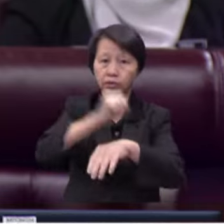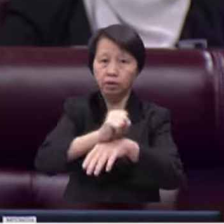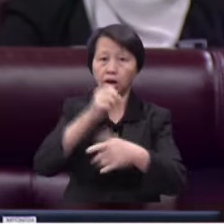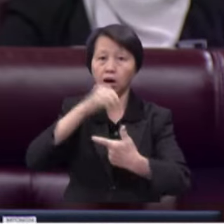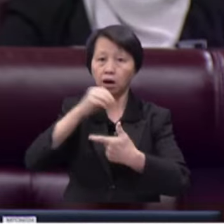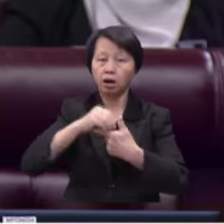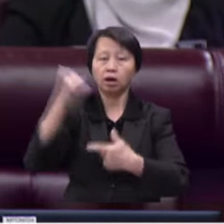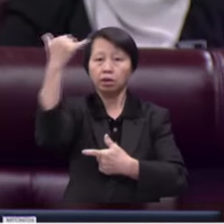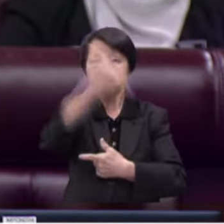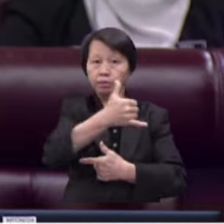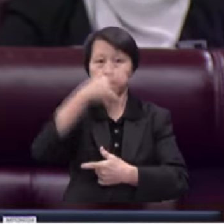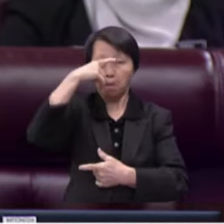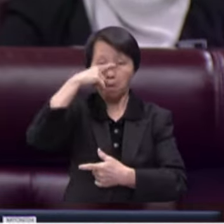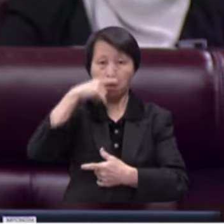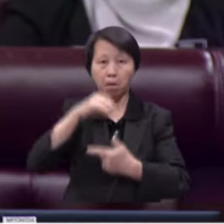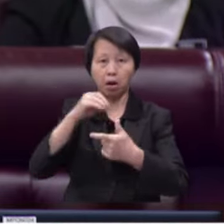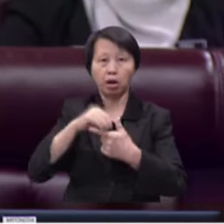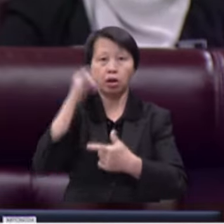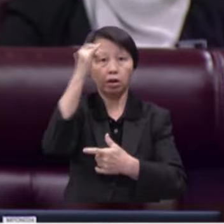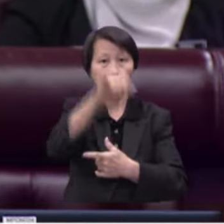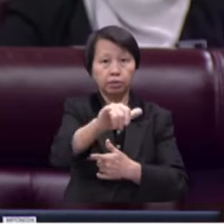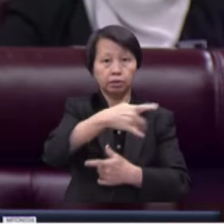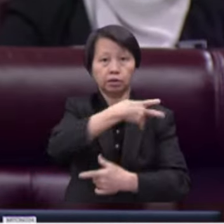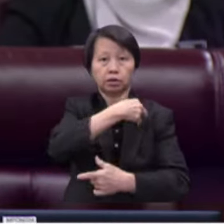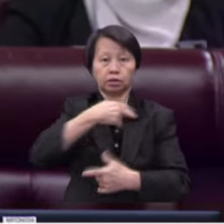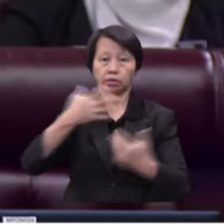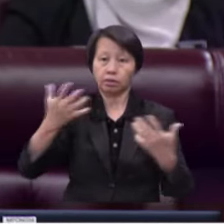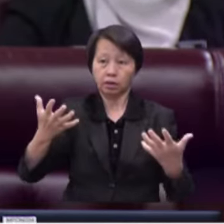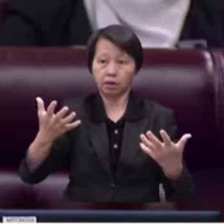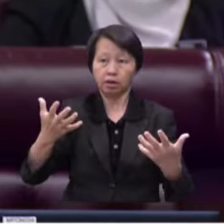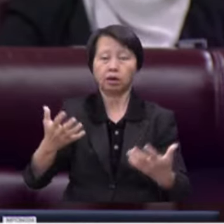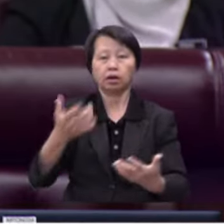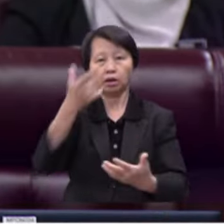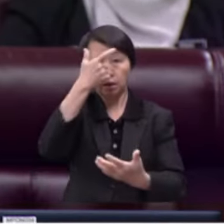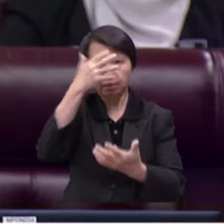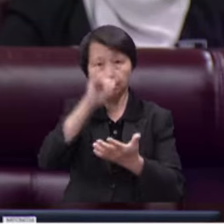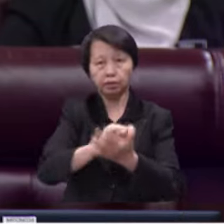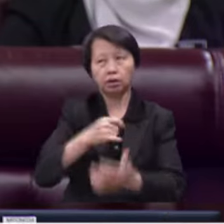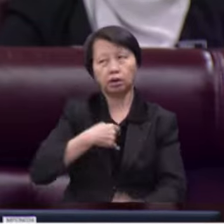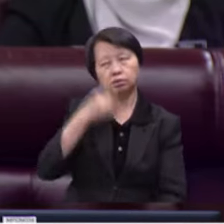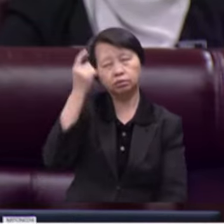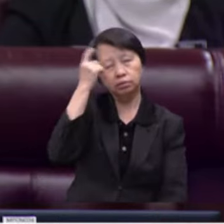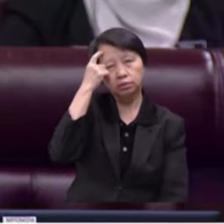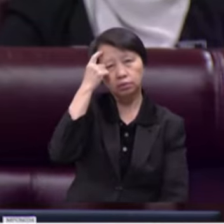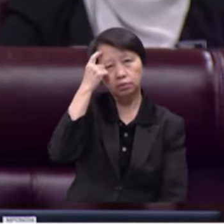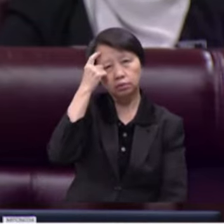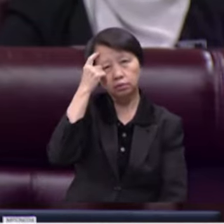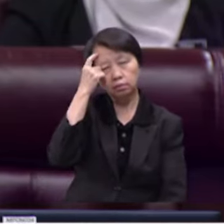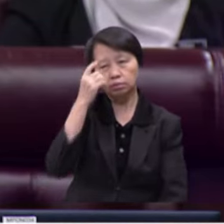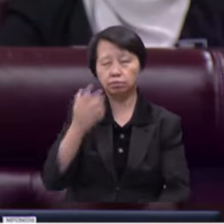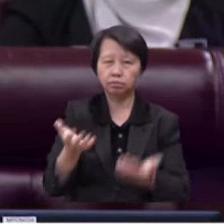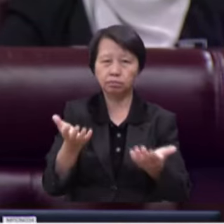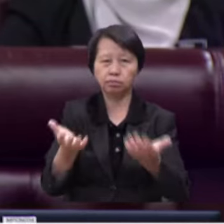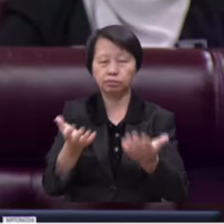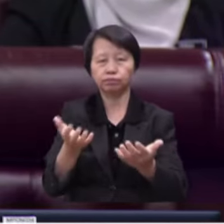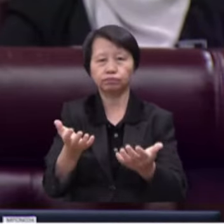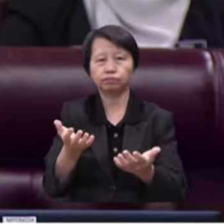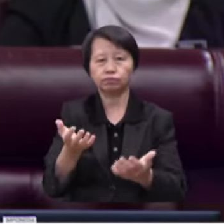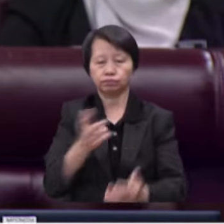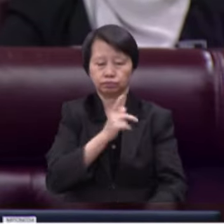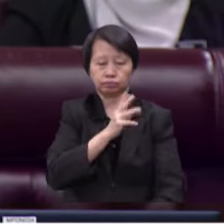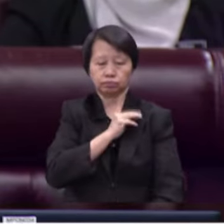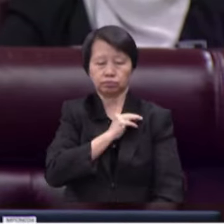atau Mereka pergi ke Thailand atau Mereka pergi ke Indonesia oleh itu pada pandangan saya lah dan ada peringkat di